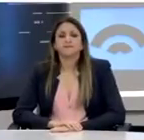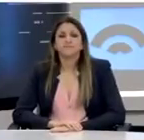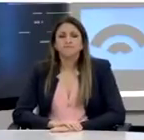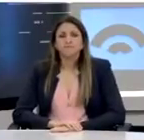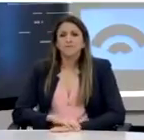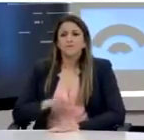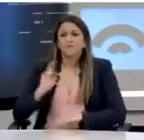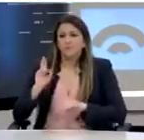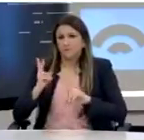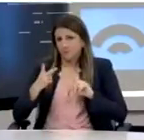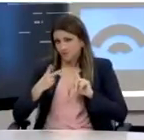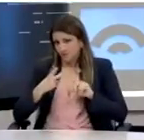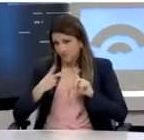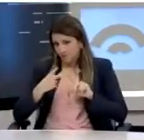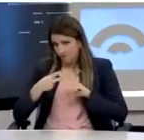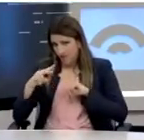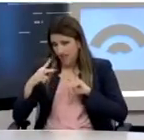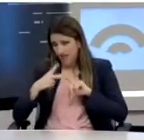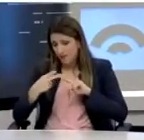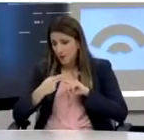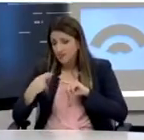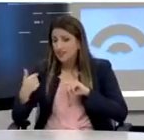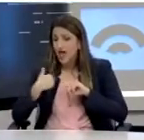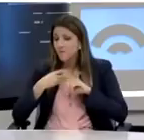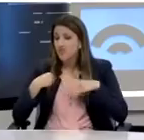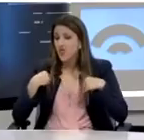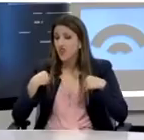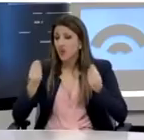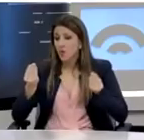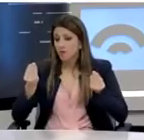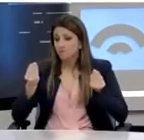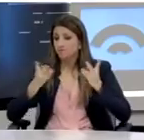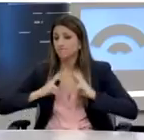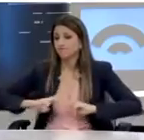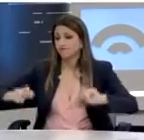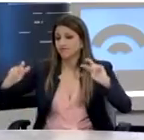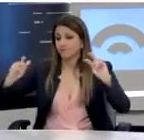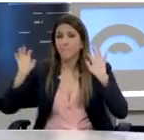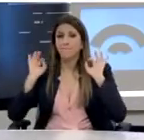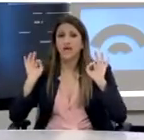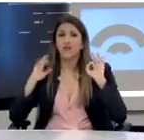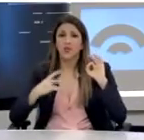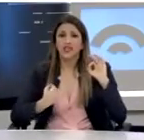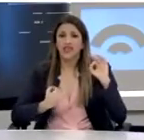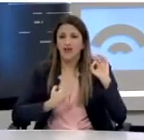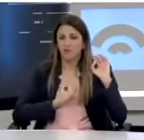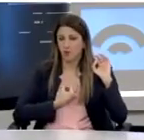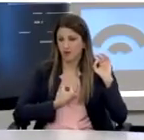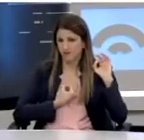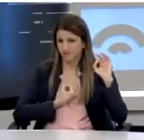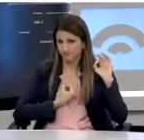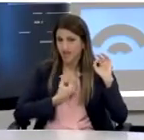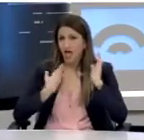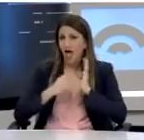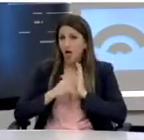Ως προς το δεύτερο ισχυρισμό σας τώρα, τα περί δίθεν εγχώρησης μακεδονικής εθνότητας, που όπως είπα εμπλουτίστηκε τώρα τελευταία με το